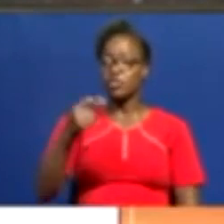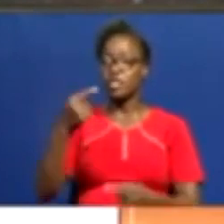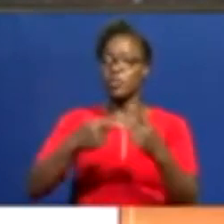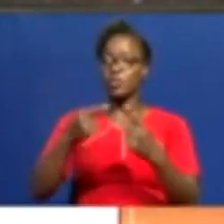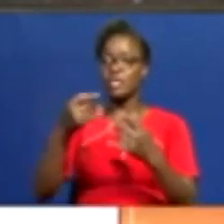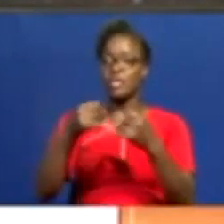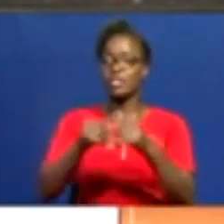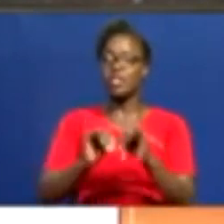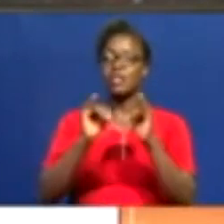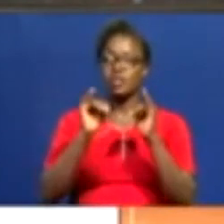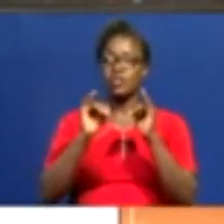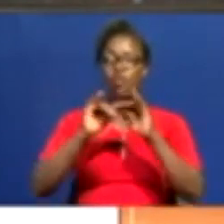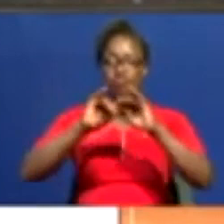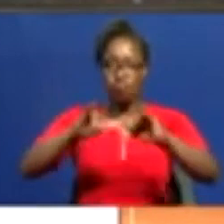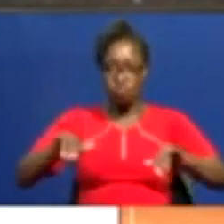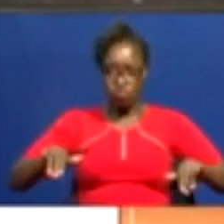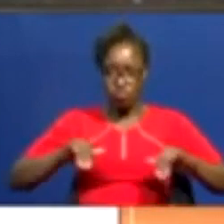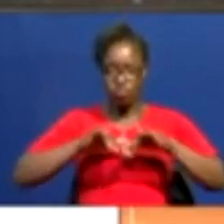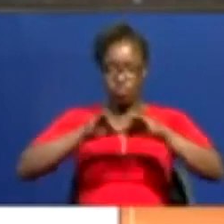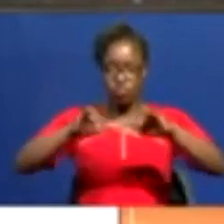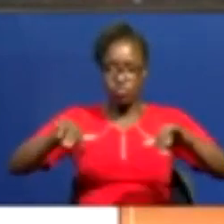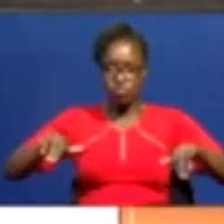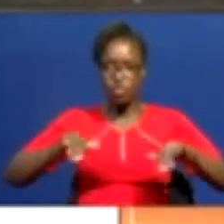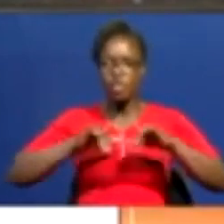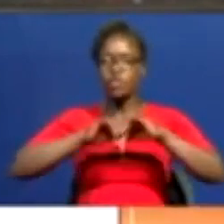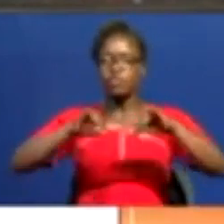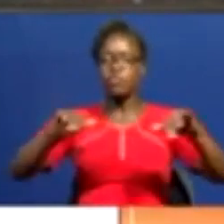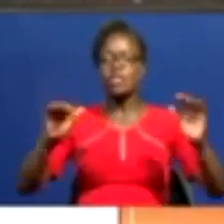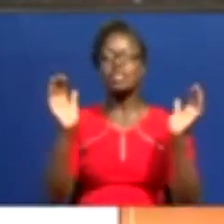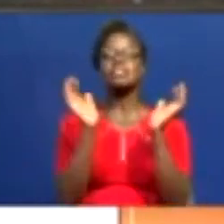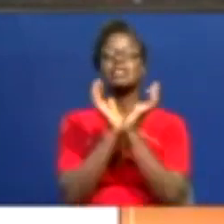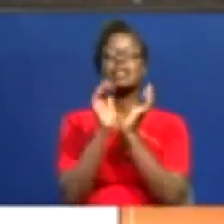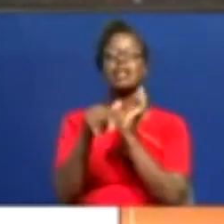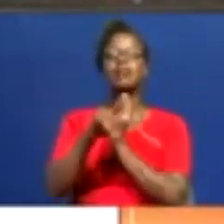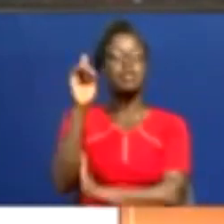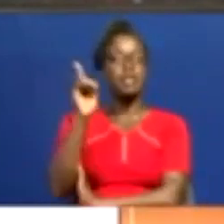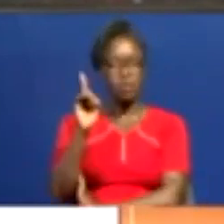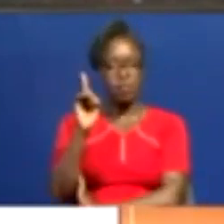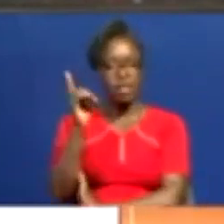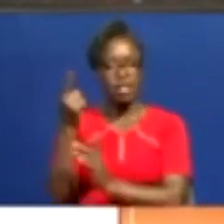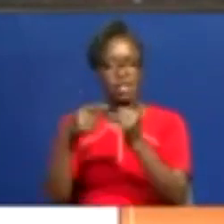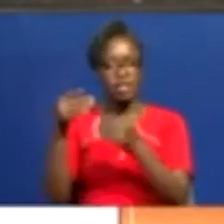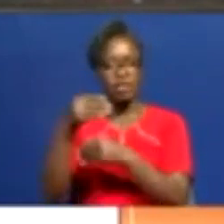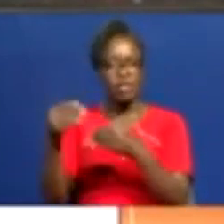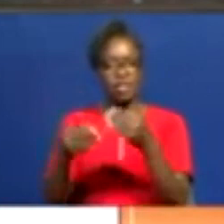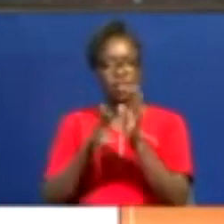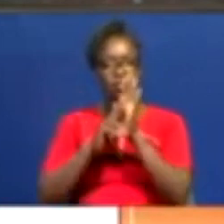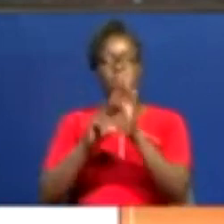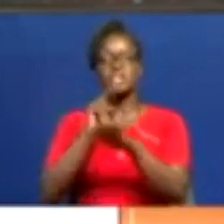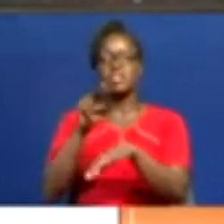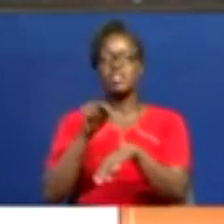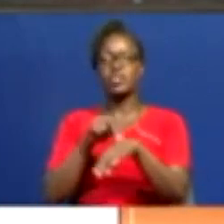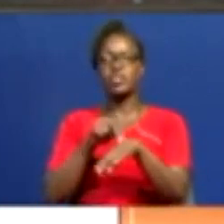ya majaribio ya kitaifa ya uogeleaji yaliyokamilika leo katika uwanja wa Kasarani hapa Nairobi. Washindi watajikatia tiketi za kuwakilisha taifa